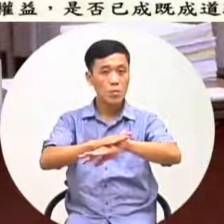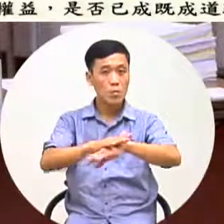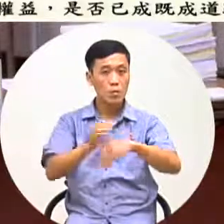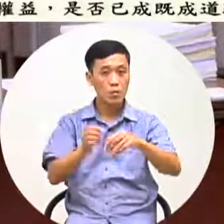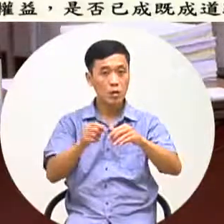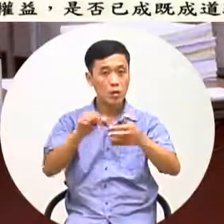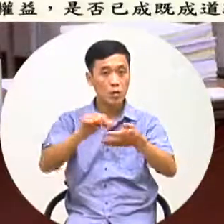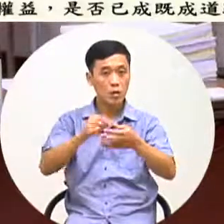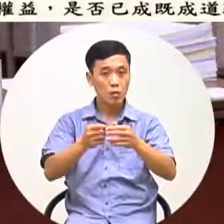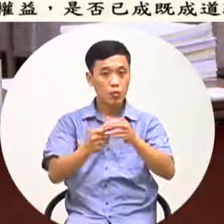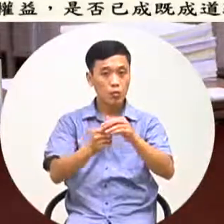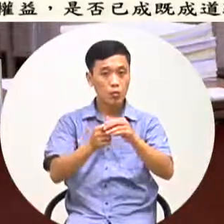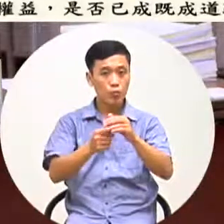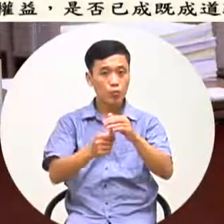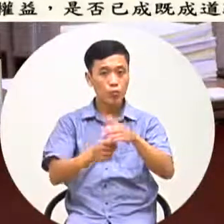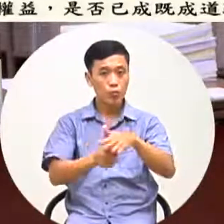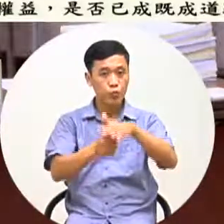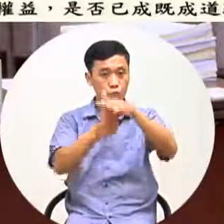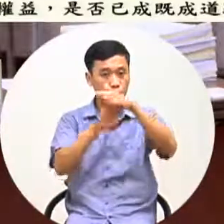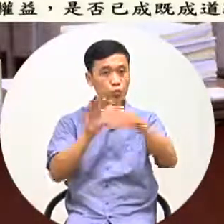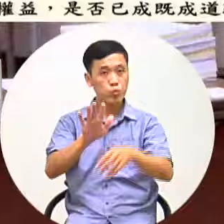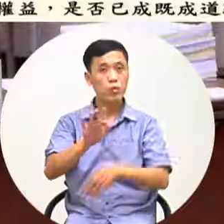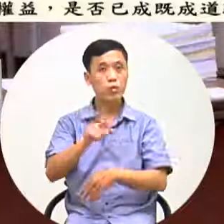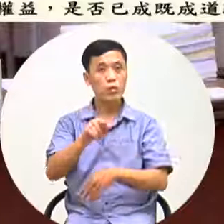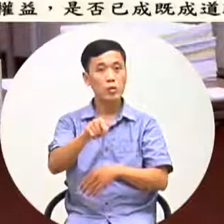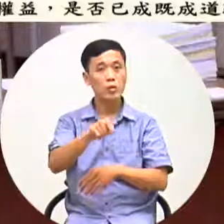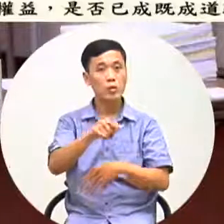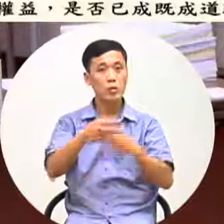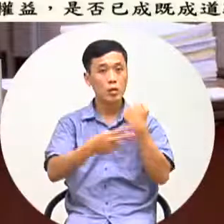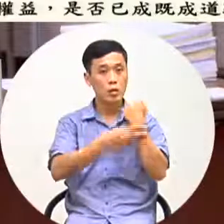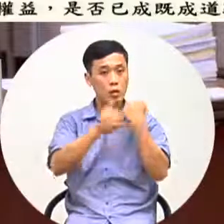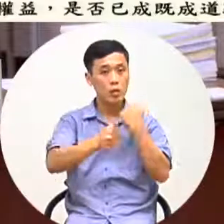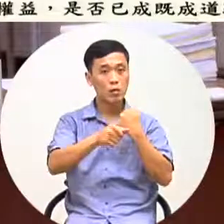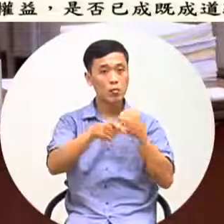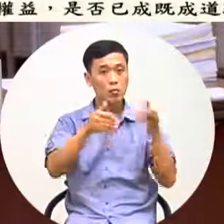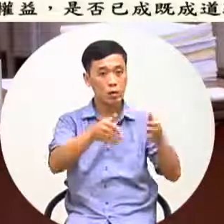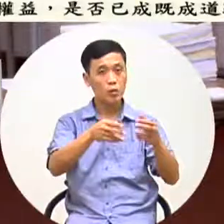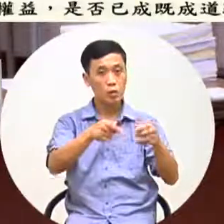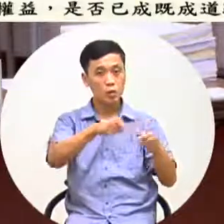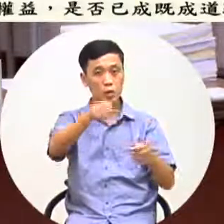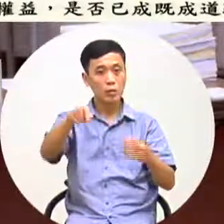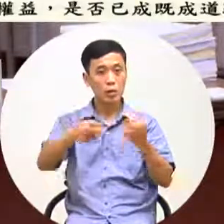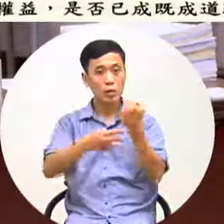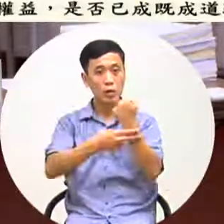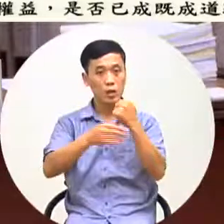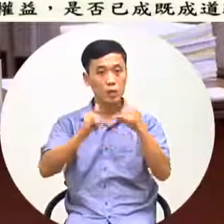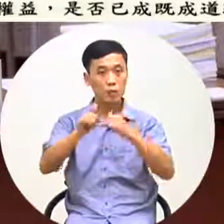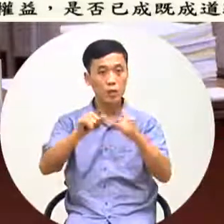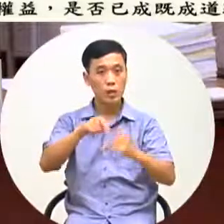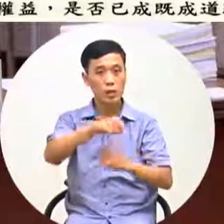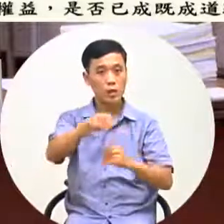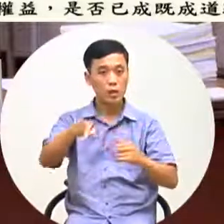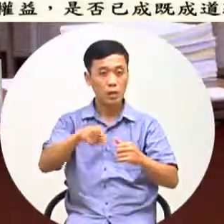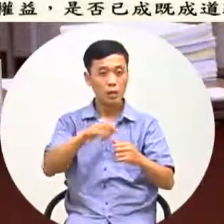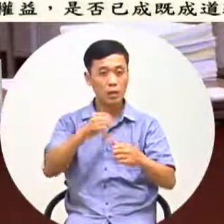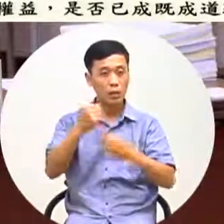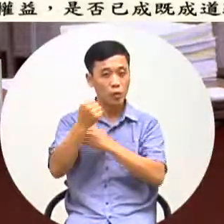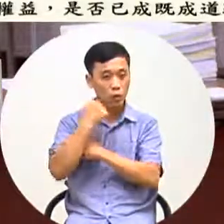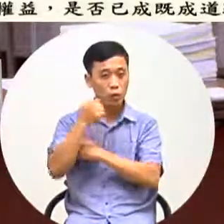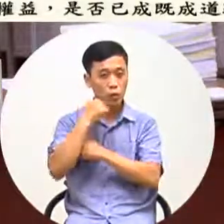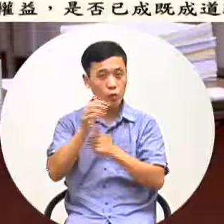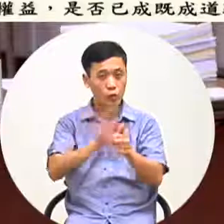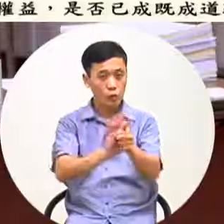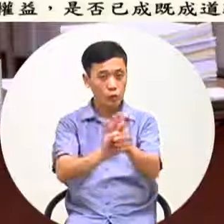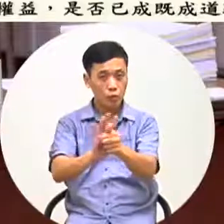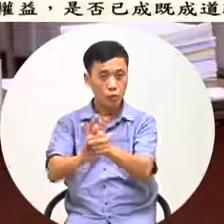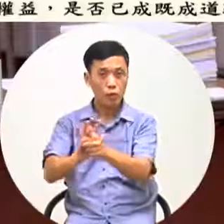里长对不对？伊嘛是为着里面的对不对吼？啊，非常的这热心的走动啊，但是 十几年过啊，还是摆在那边。啊，